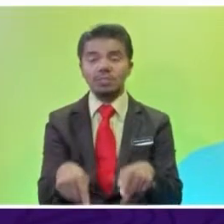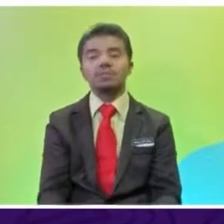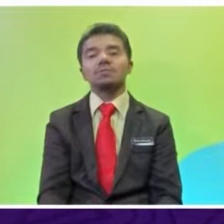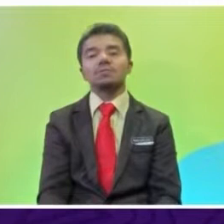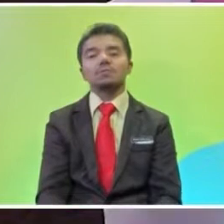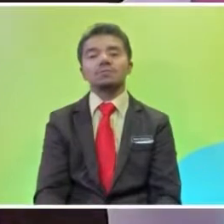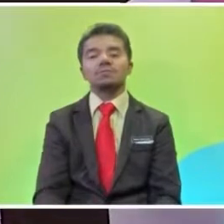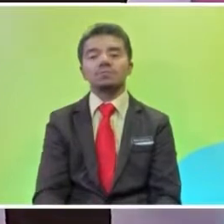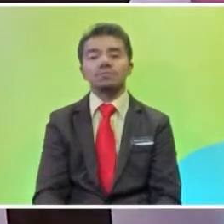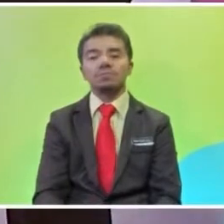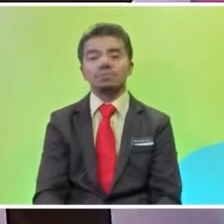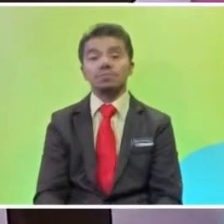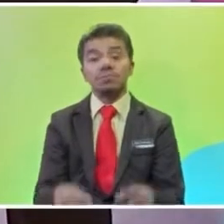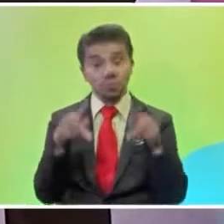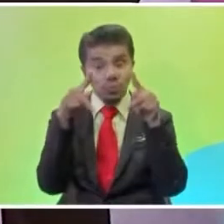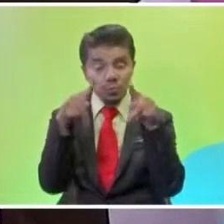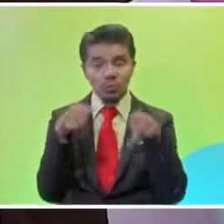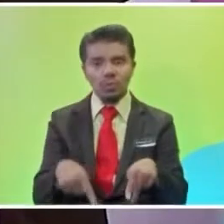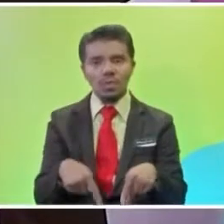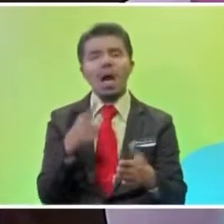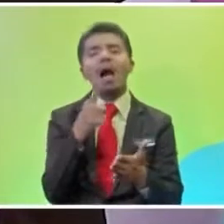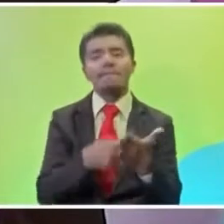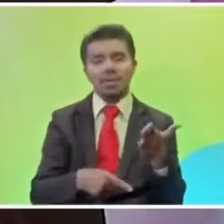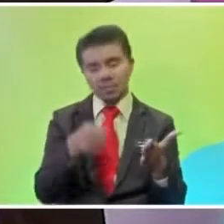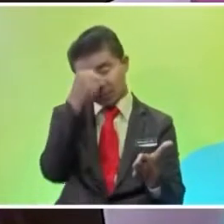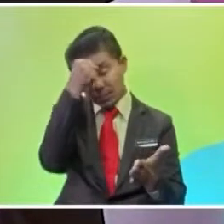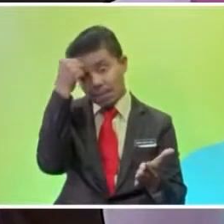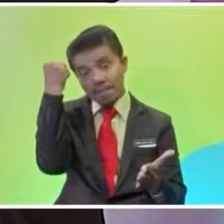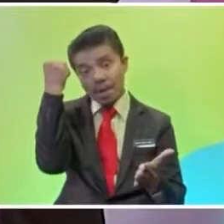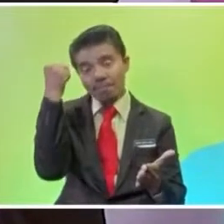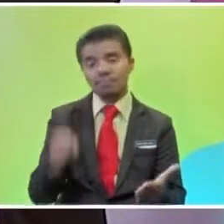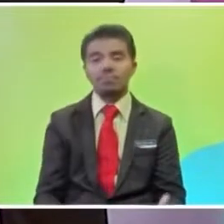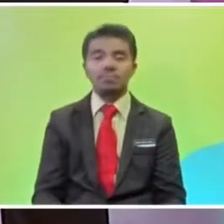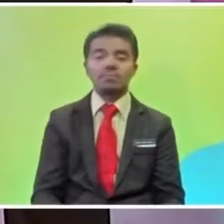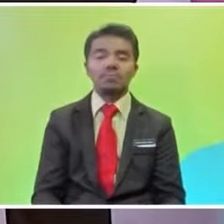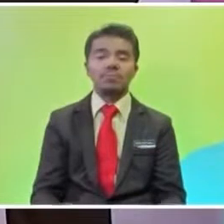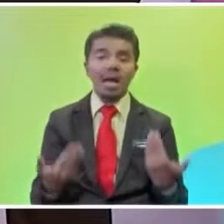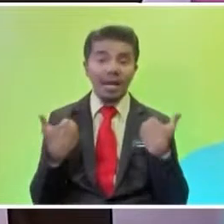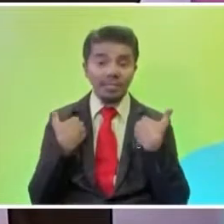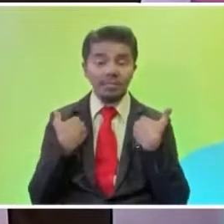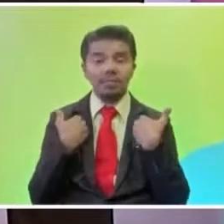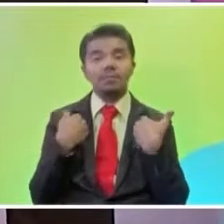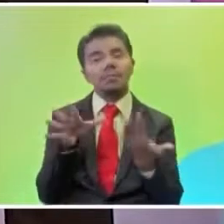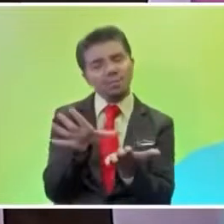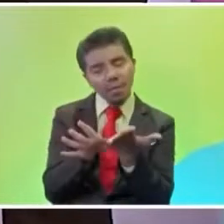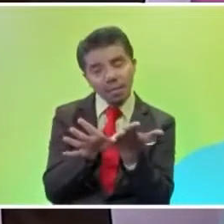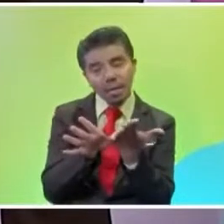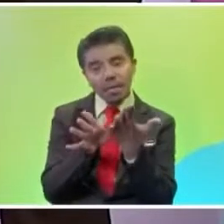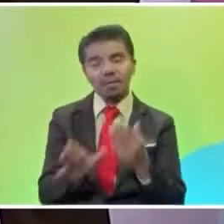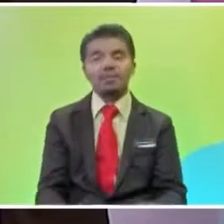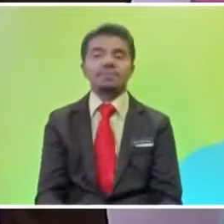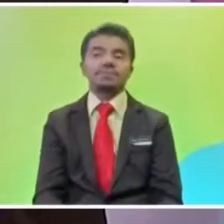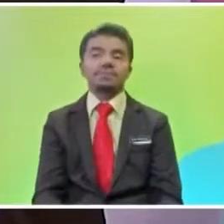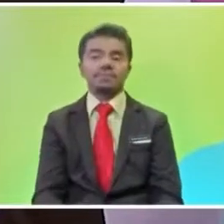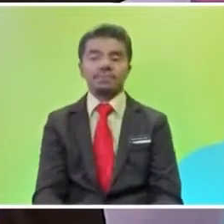enggak tahu Puncak dada tuh jadi nak mencapai Stadion pembelajaran ini beberapa cadangan kaidah pencak silat yang boleh kita